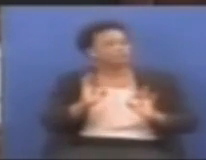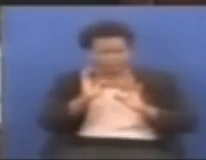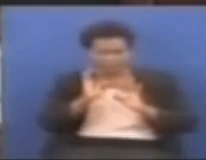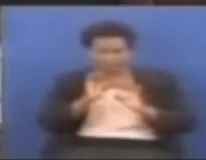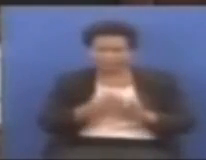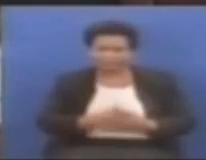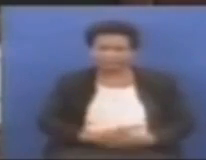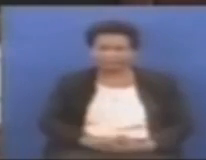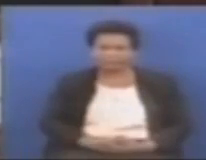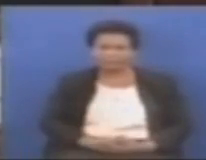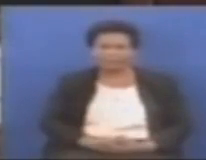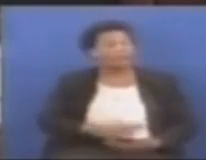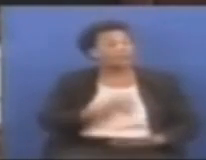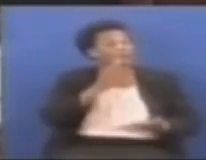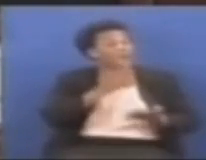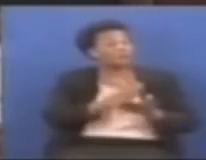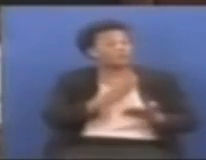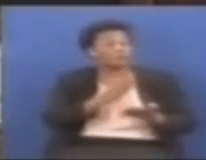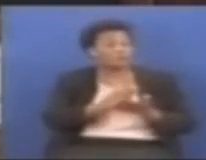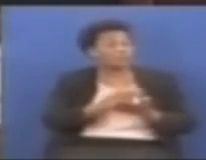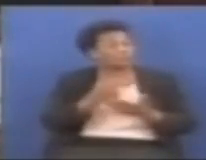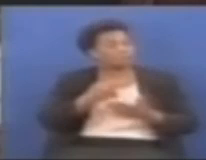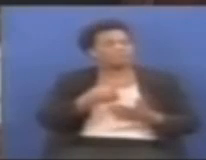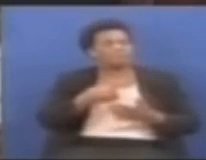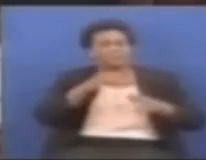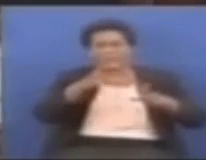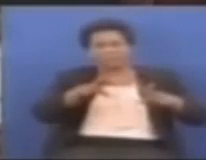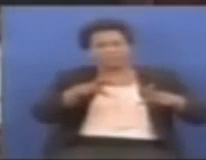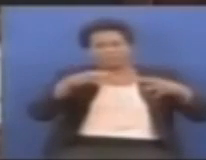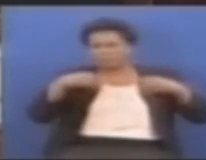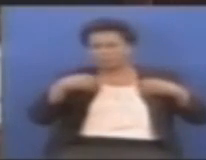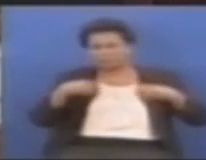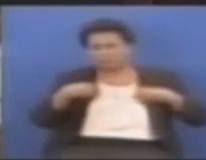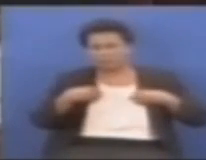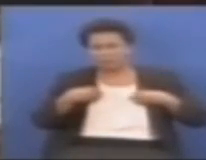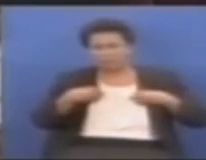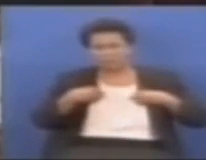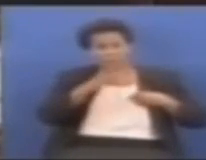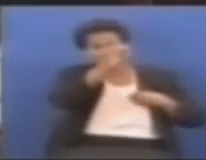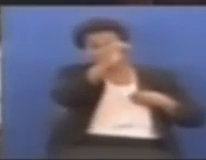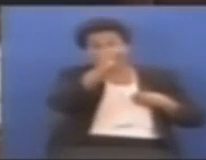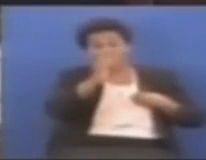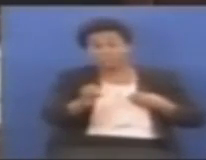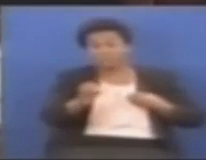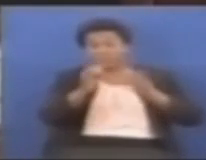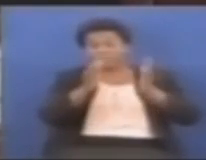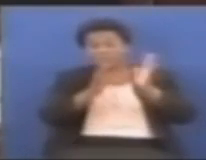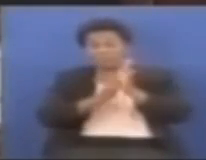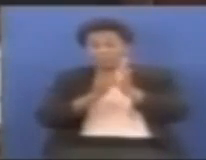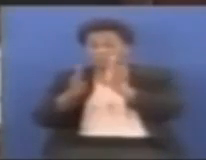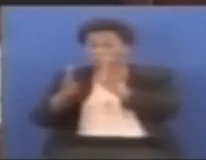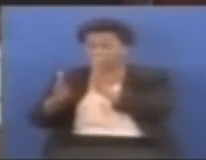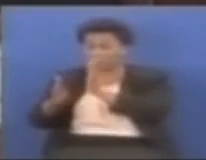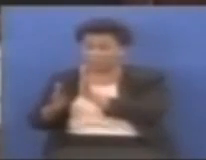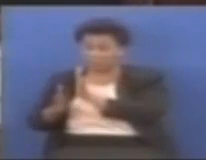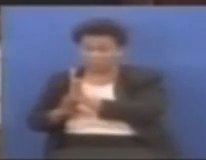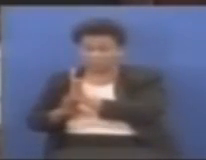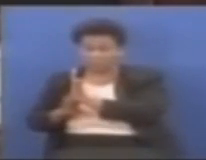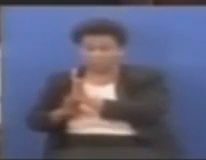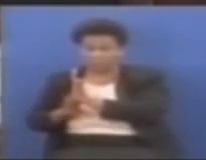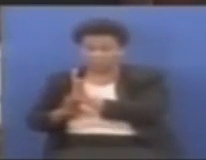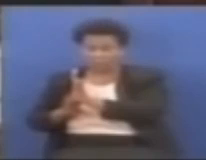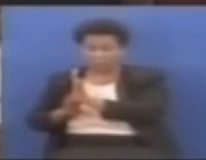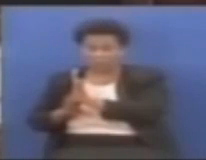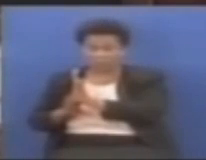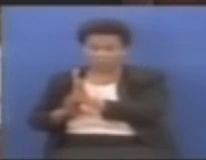kuanzisha na kuimarisha vikundi vya usimamizi shirikishi wa rasilimali za uvuvi kwa maana BMU, pamoja na kufanya maboresho